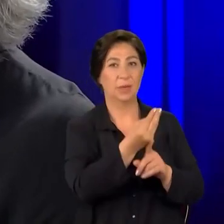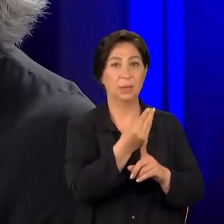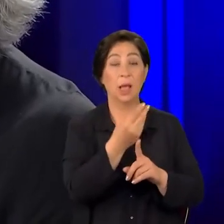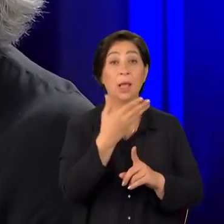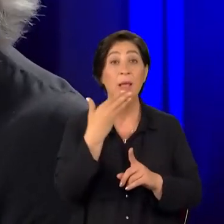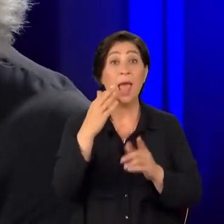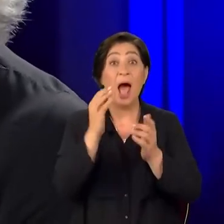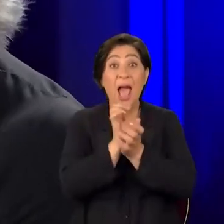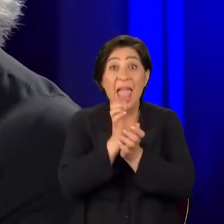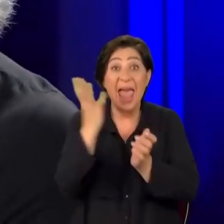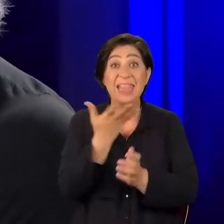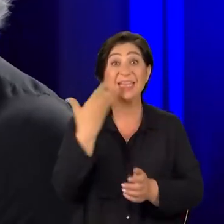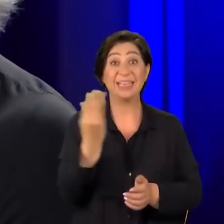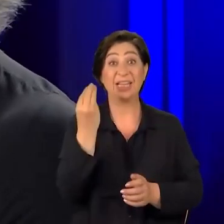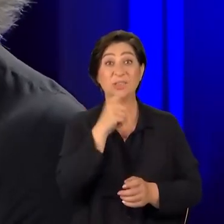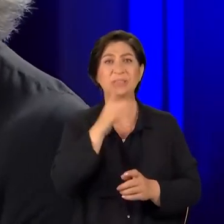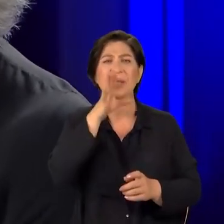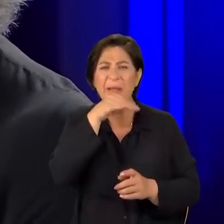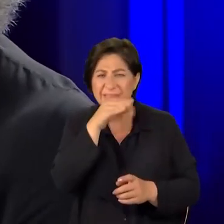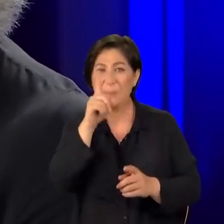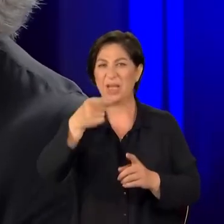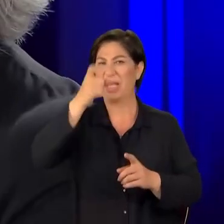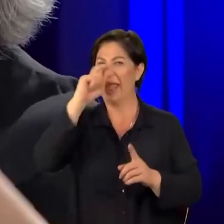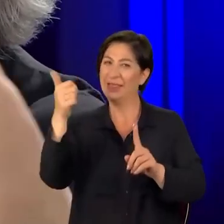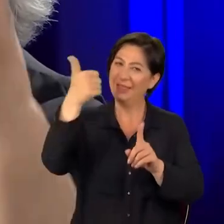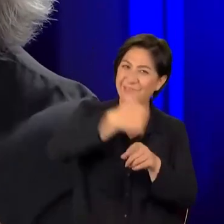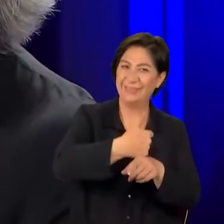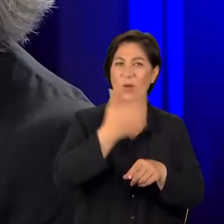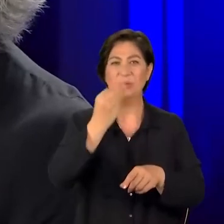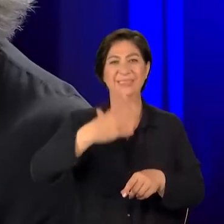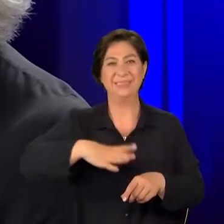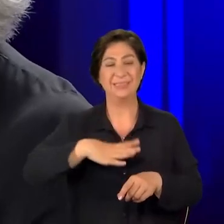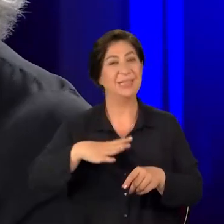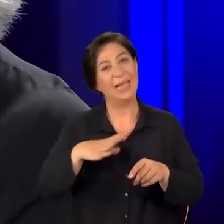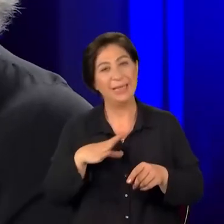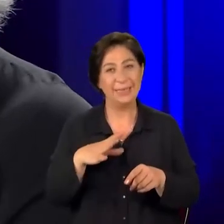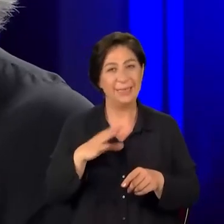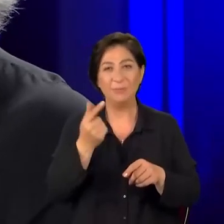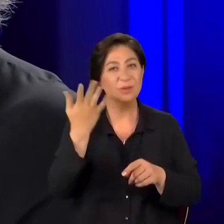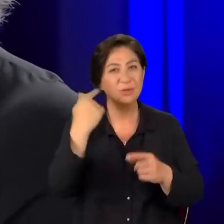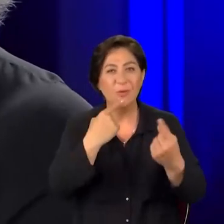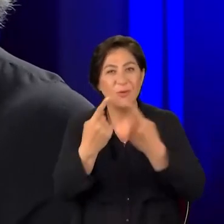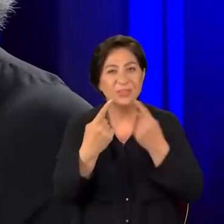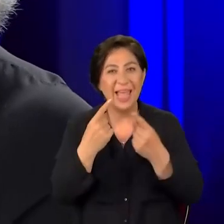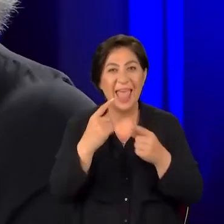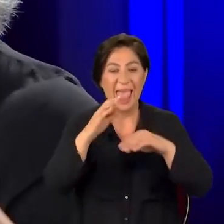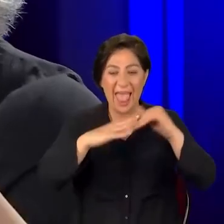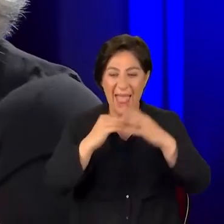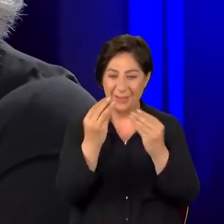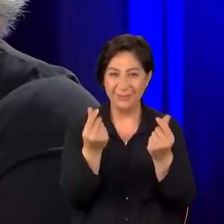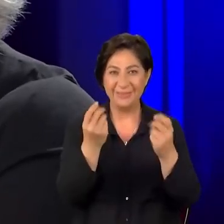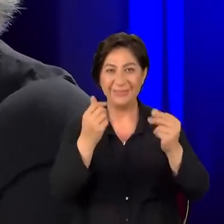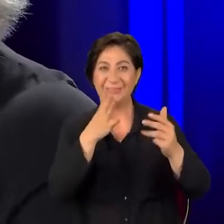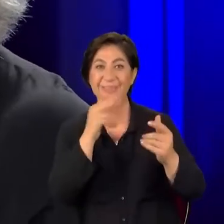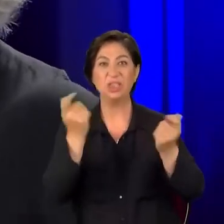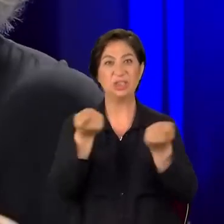kral yaparken de genç, ailenin en genciydi. Herkes daha yaşlı, daha becerikli. İşte hani burada biraz önce konuştuğunuz